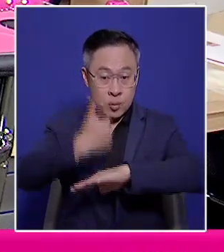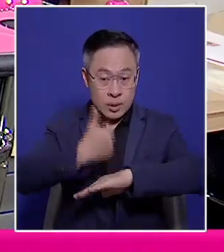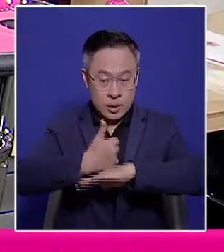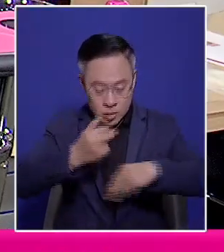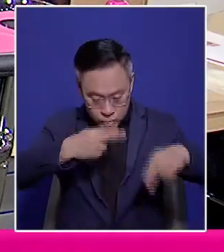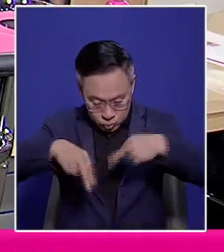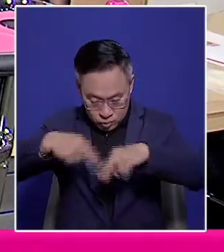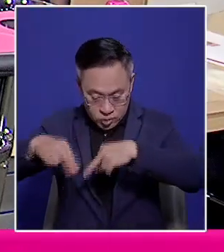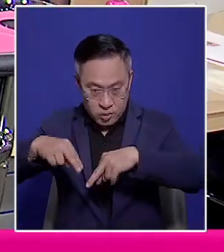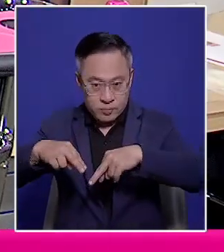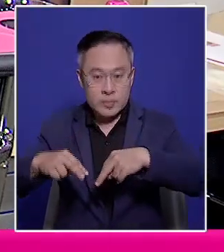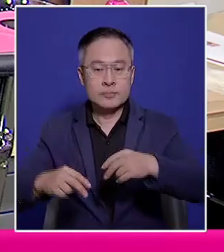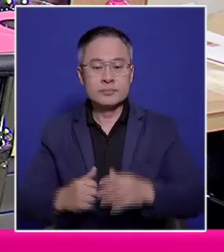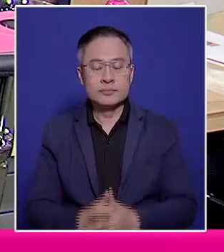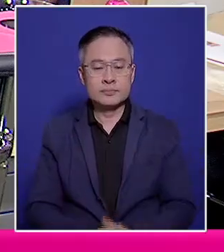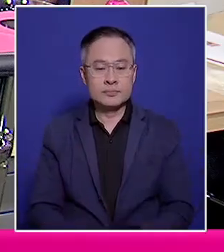ครับ